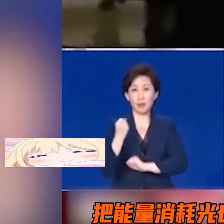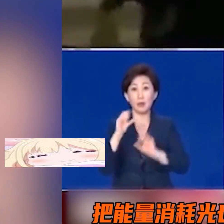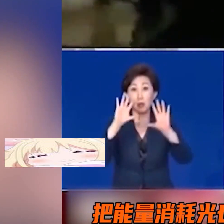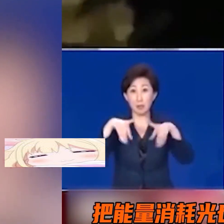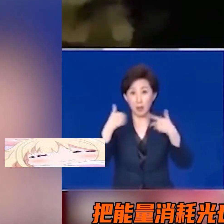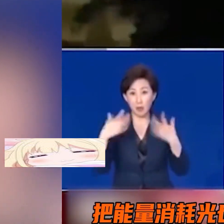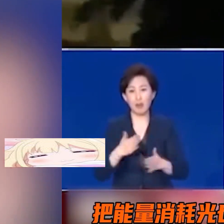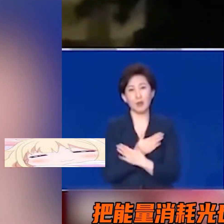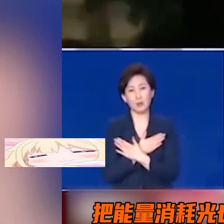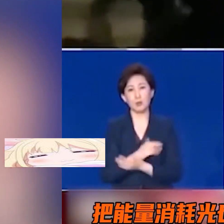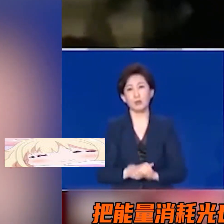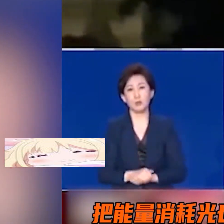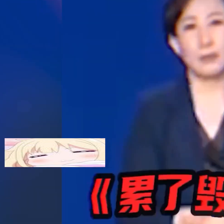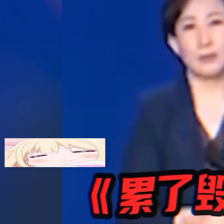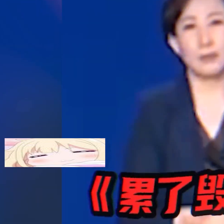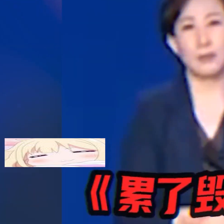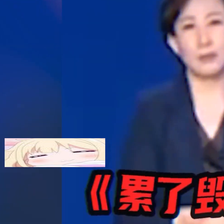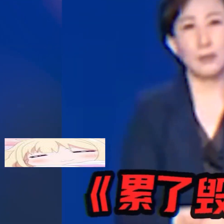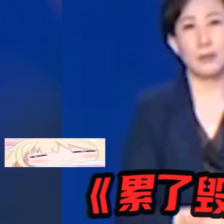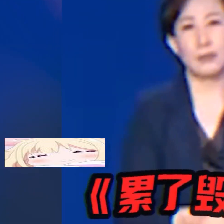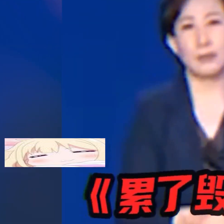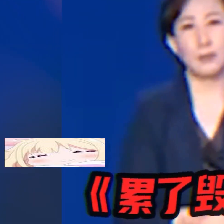把能量消耗光也就消失了